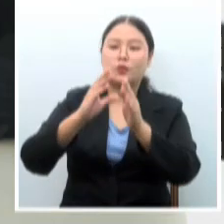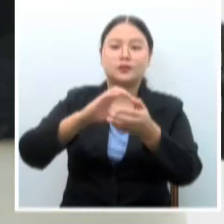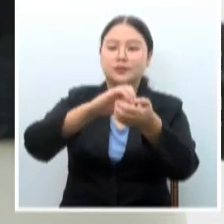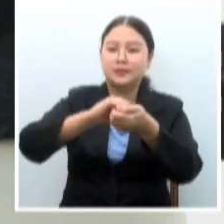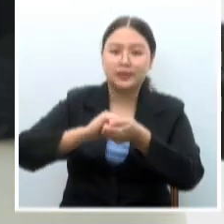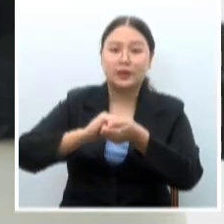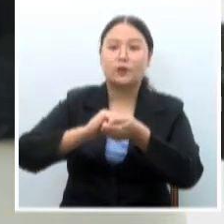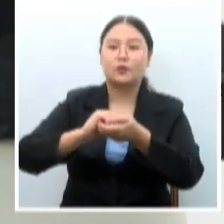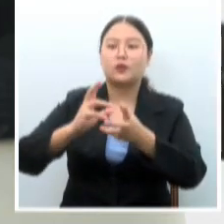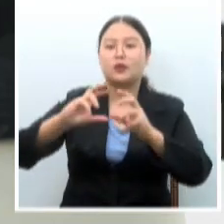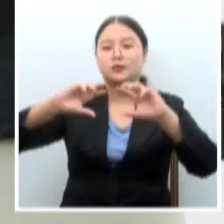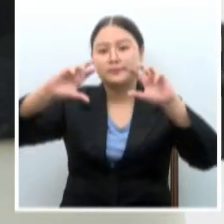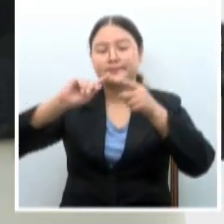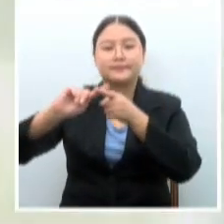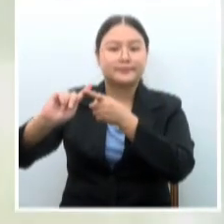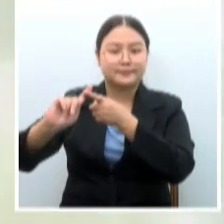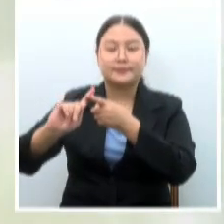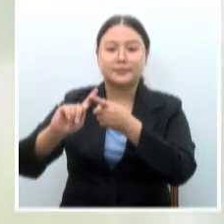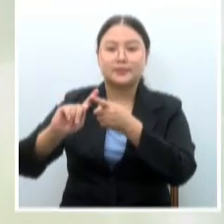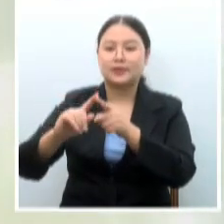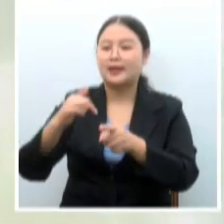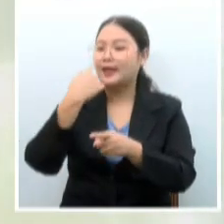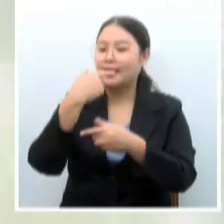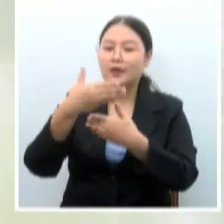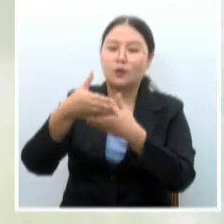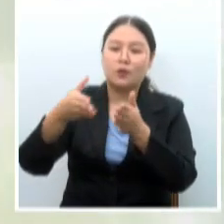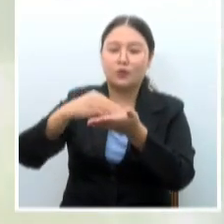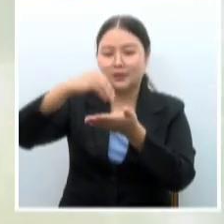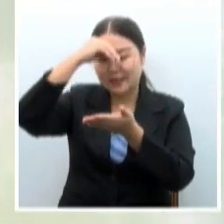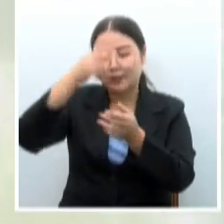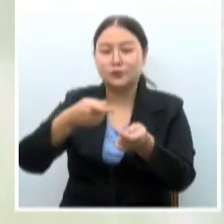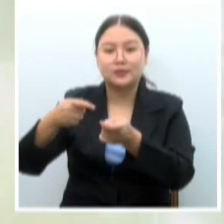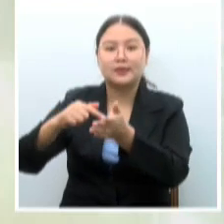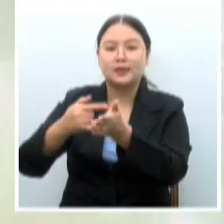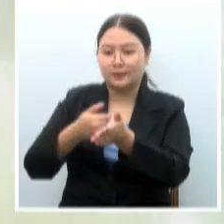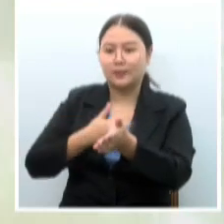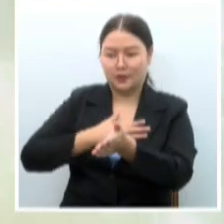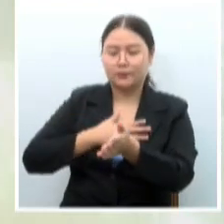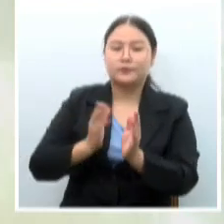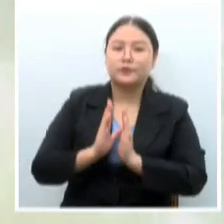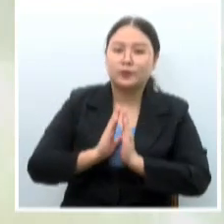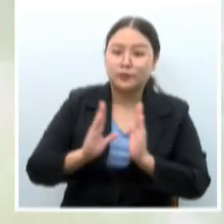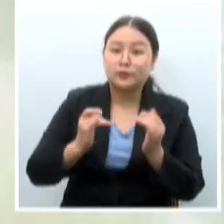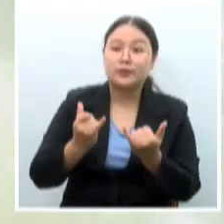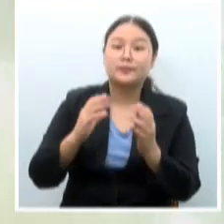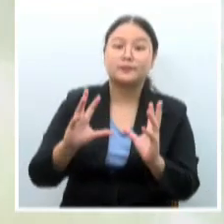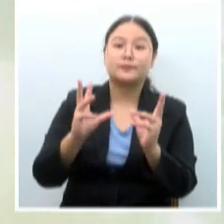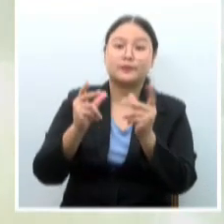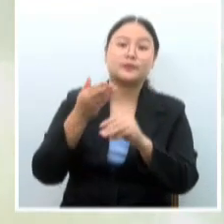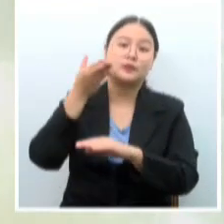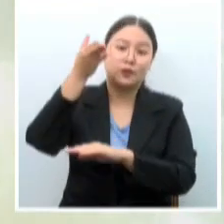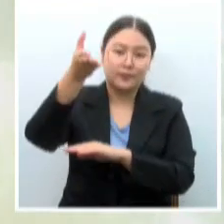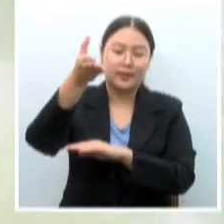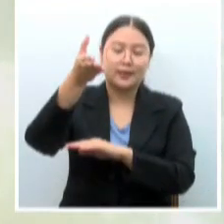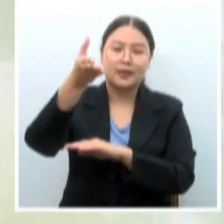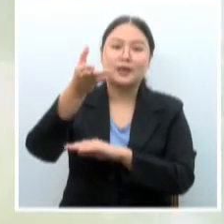ำนักวิชาการนะคะผู้ที่เริ่มห้องเรียนดนตรีนะคะวันนี้ก็ขอเพียงเท่านี้นะคะจบไปก่อนค่ะคลิปหน้าลองชมกัน